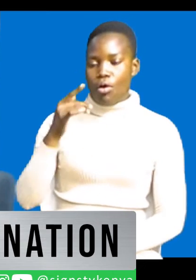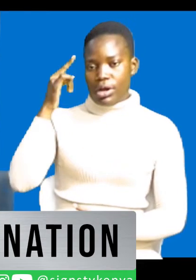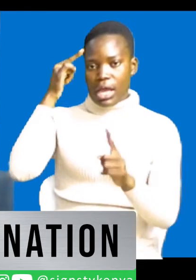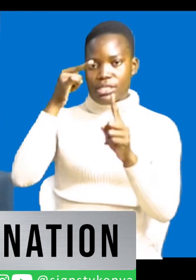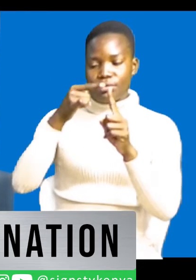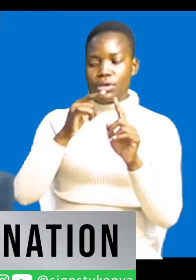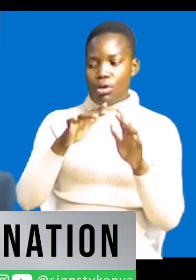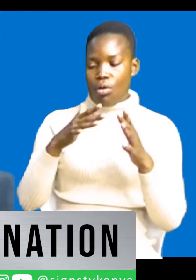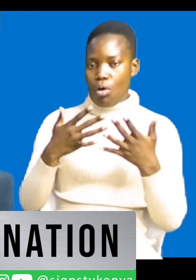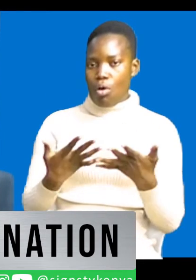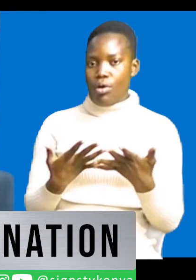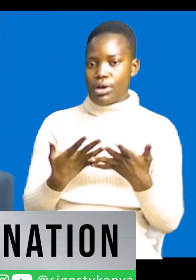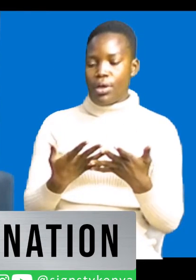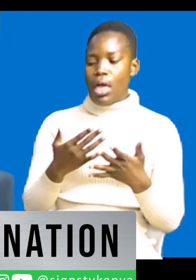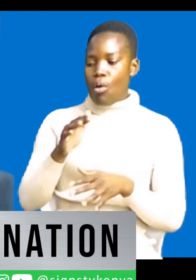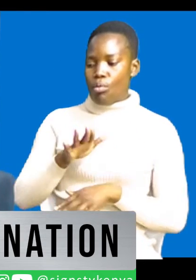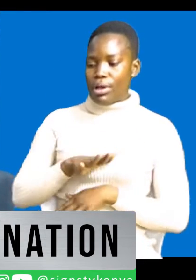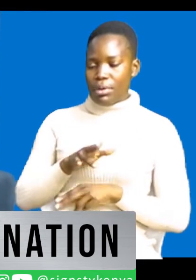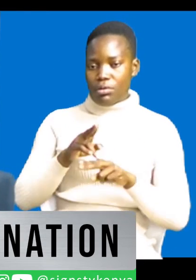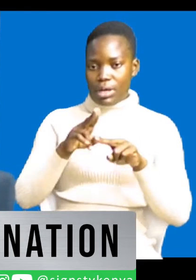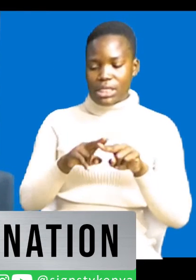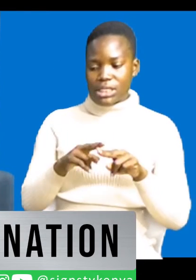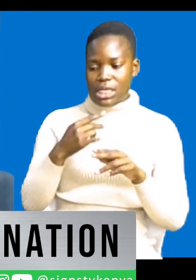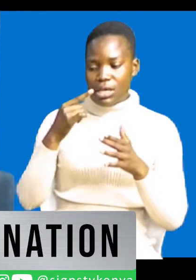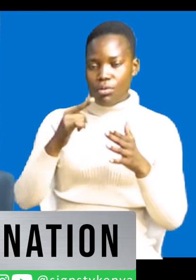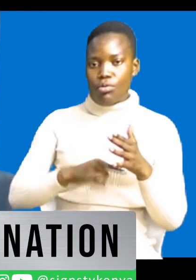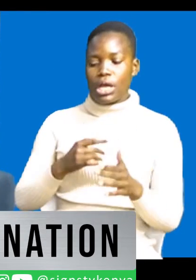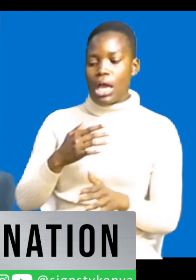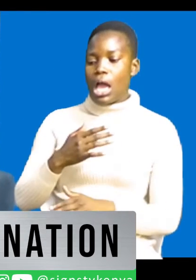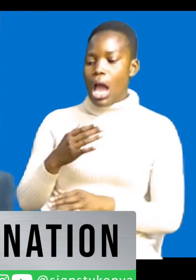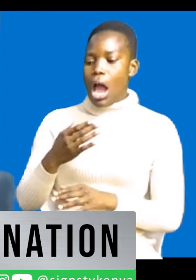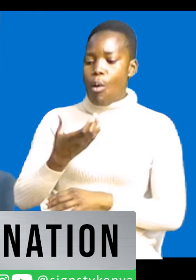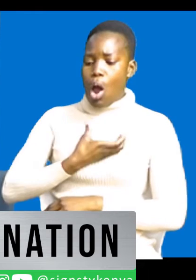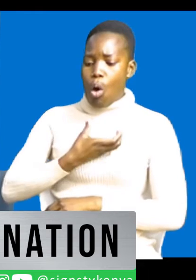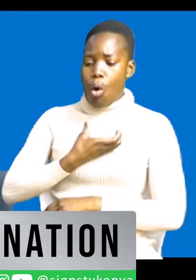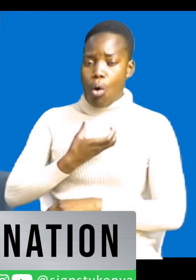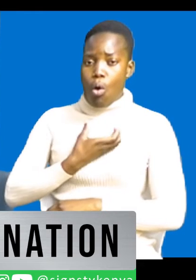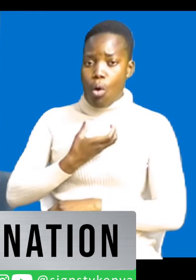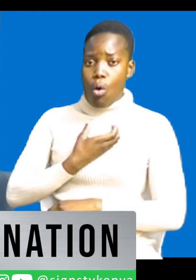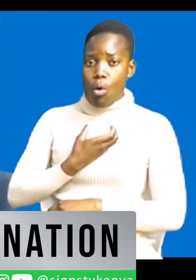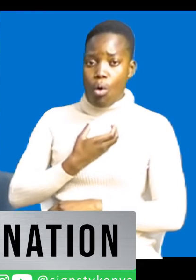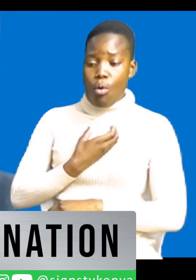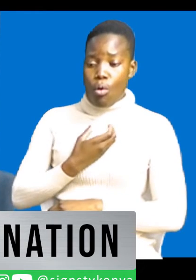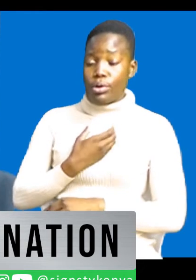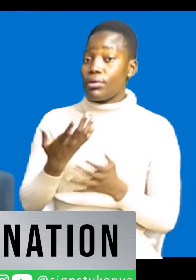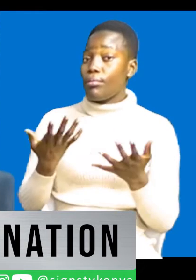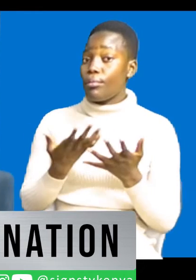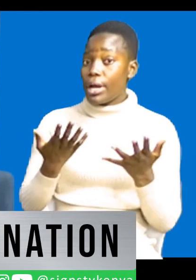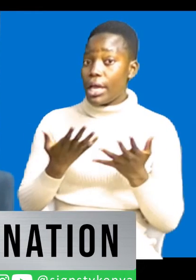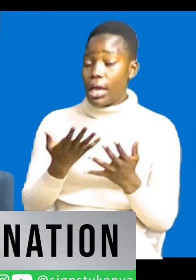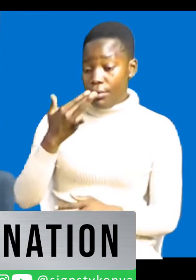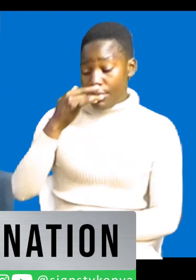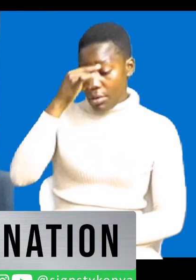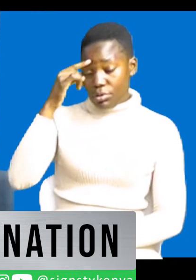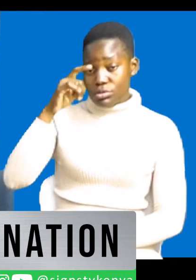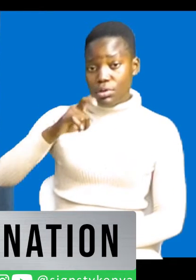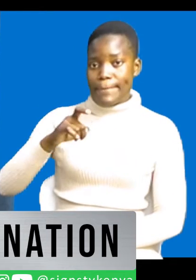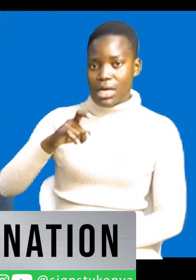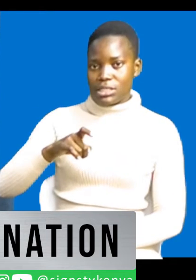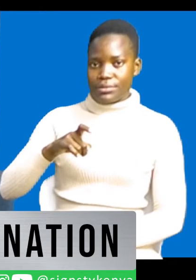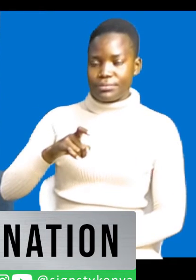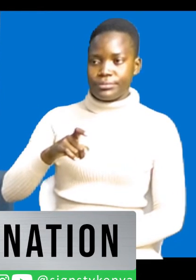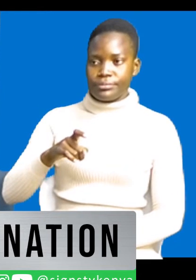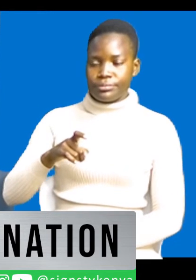uko pande gani, women wangekaa kwanza waseme yetu iko wapi. Yetu iko wapi, kwa sababu we need to reach a